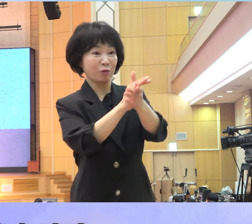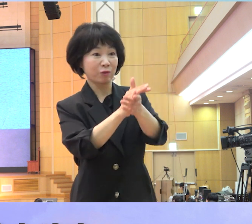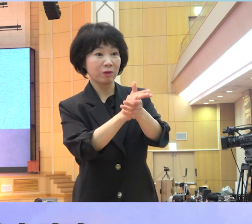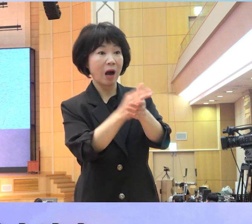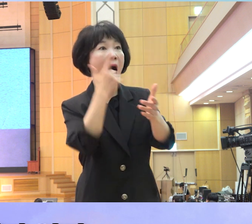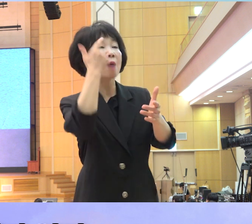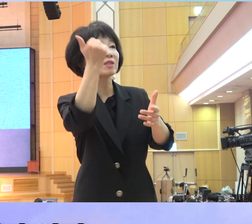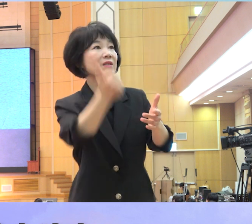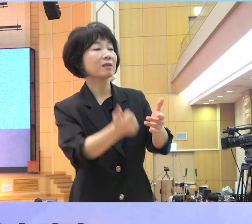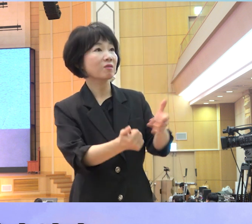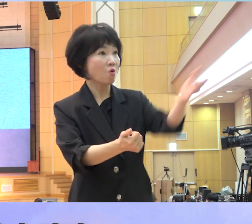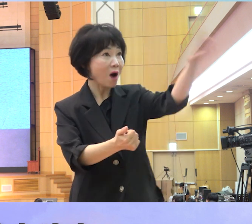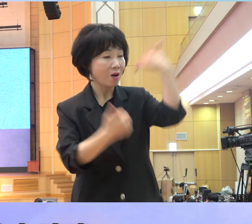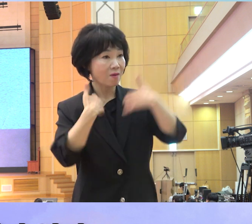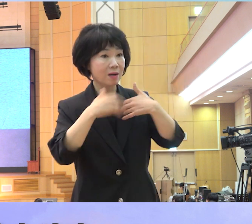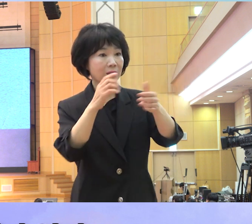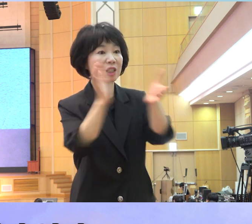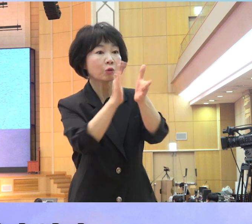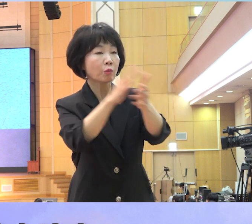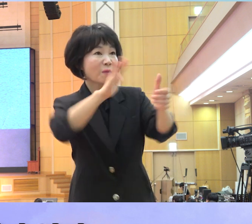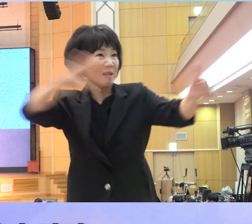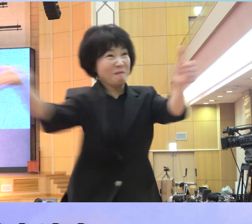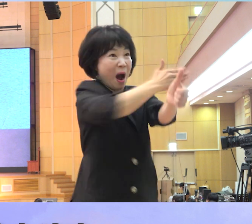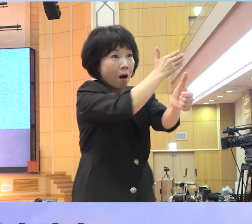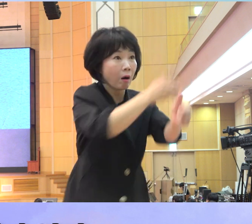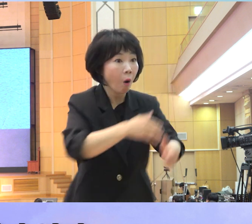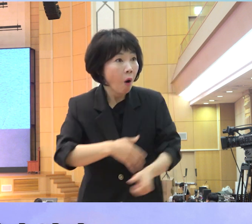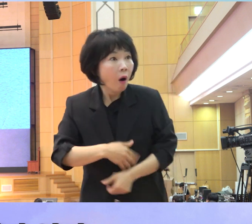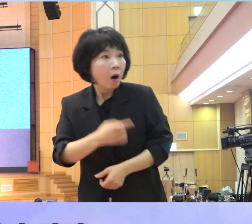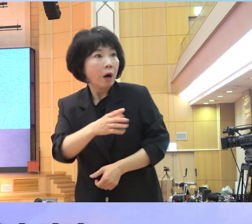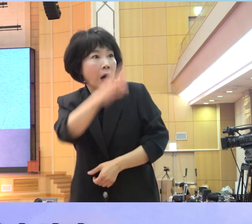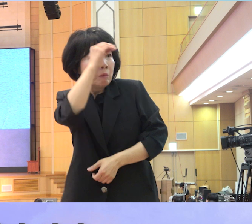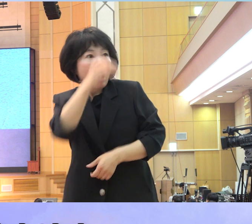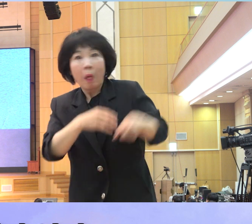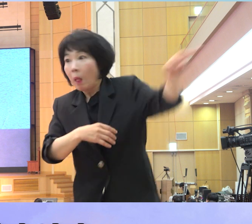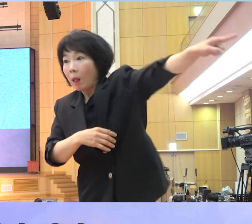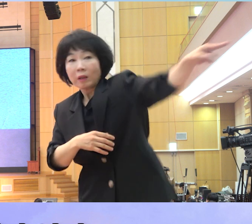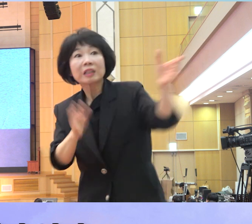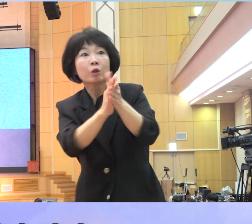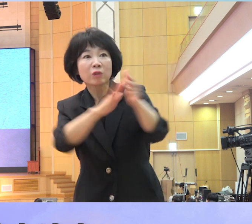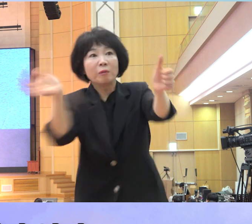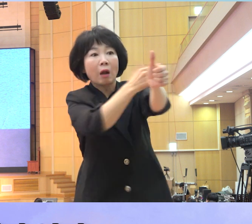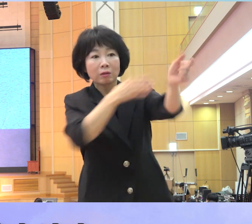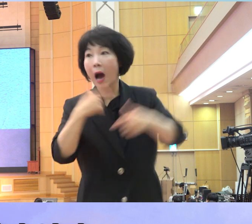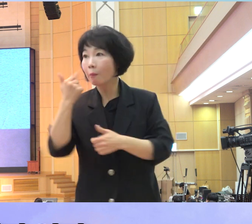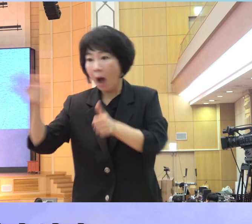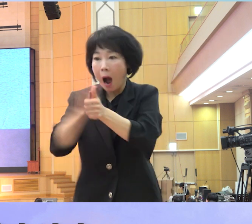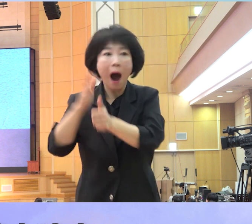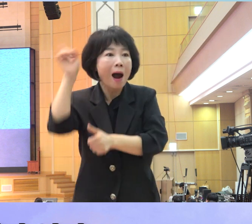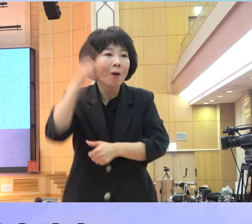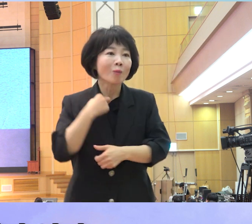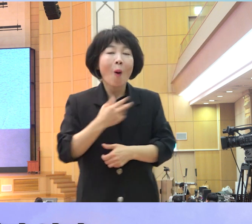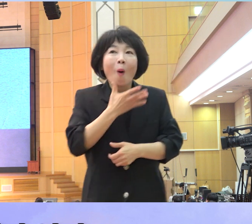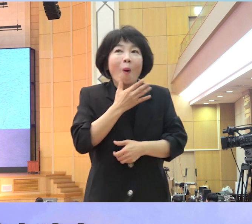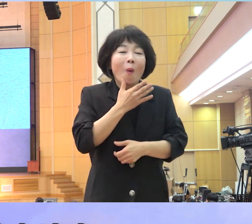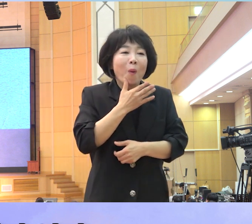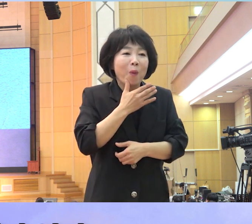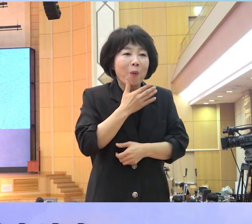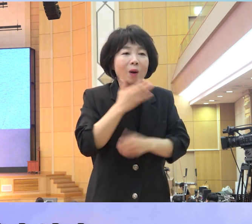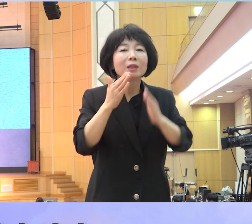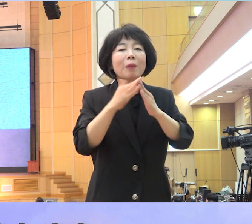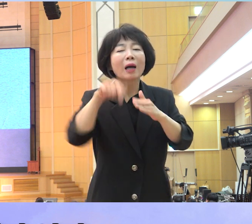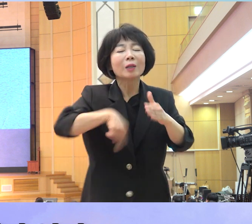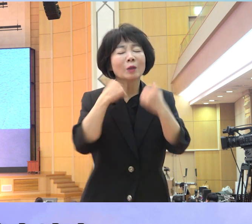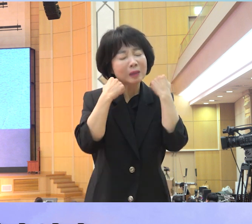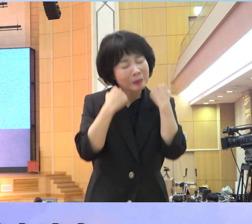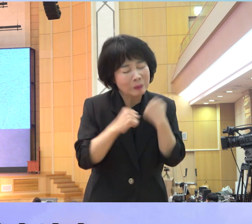그냥 뺨때기를 막 맞았고 이랬으니까. 근데 그 자리에서 맞지 않고 집에 가서 기다려. 그 기다림 속에